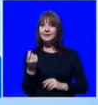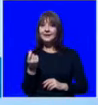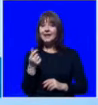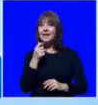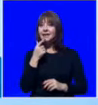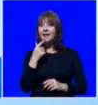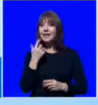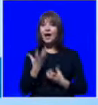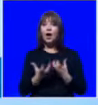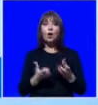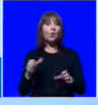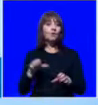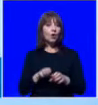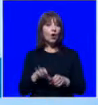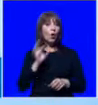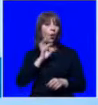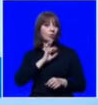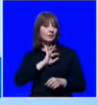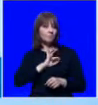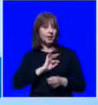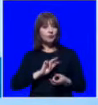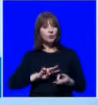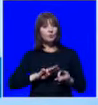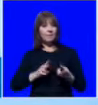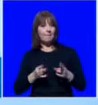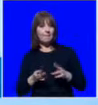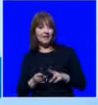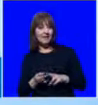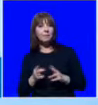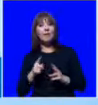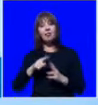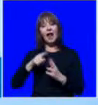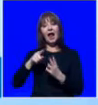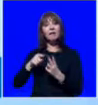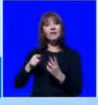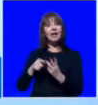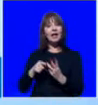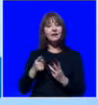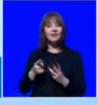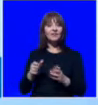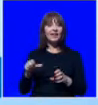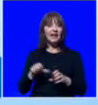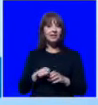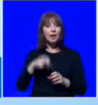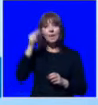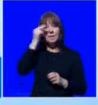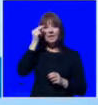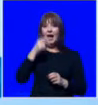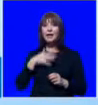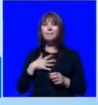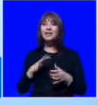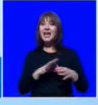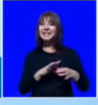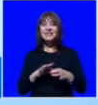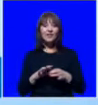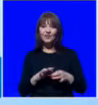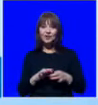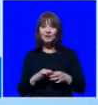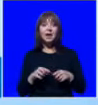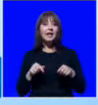Успешно се справихме с преминаването към алтернативен газ. България беше най-зависимата в целия Европейски съюз. Сега също трябва да направим